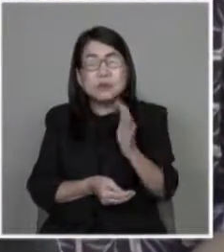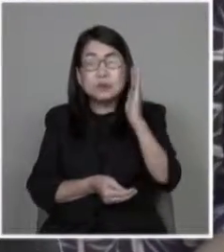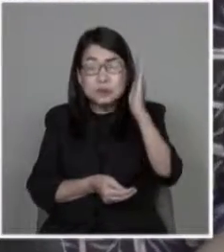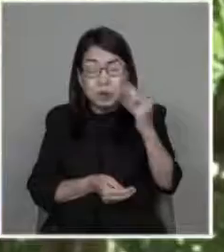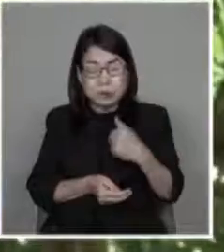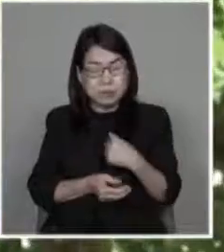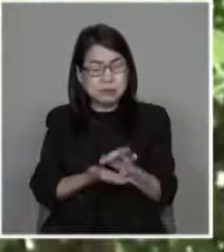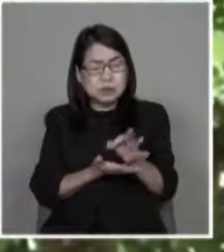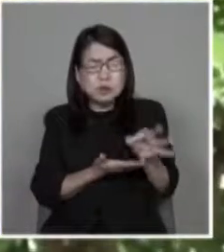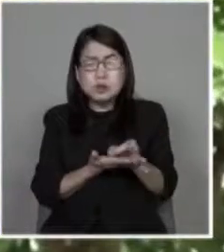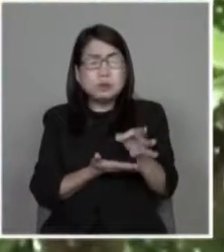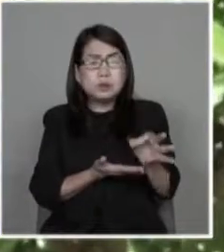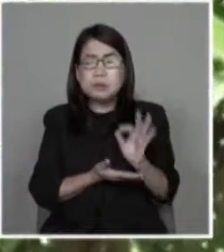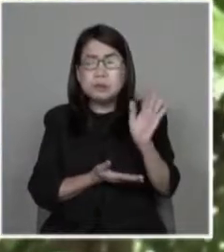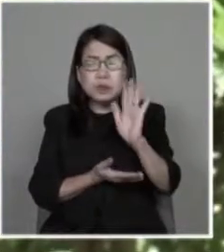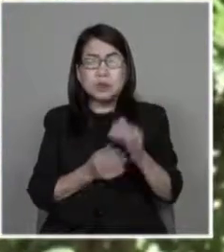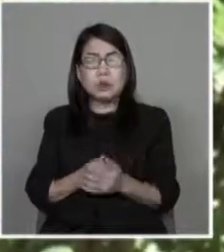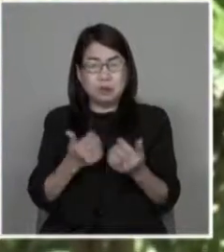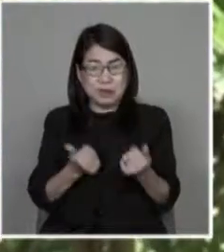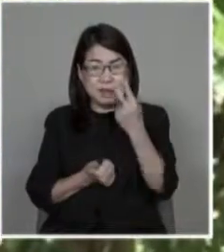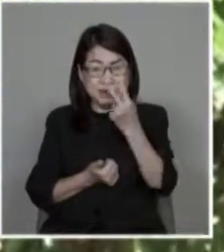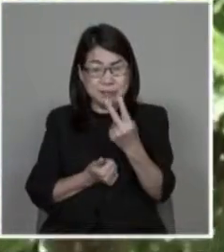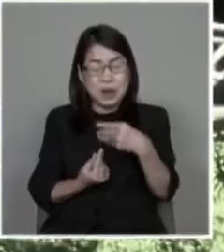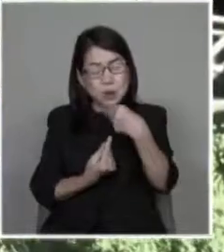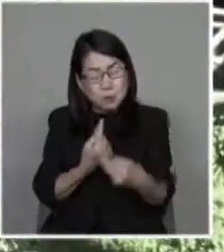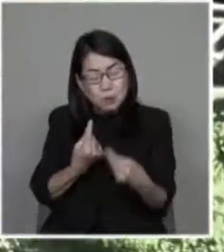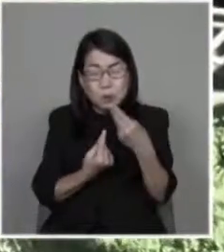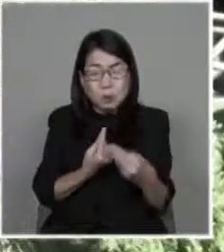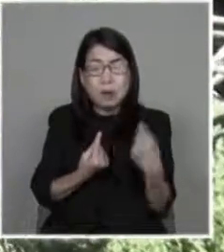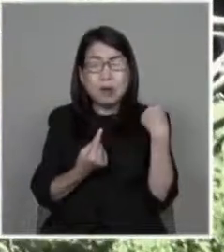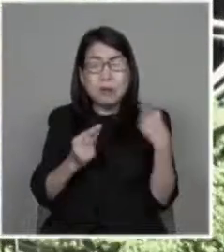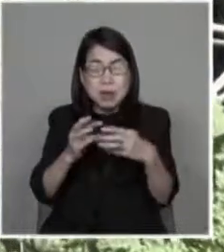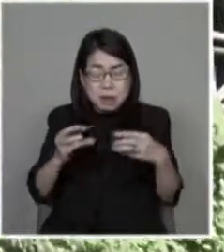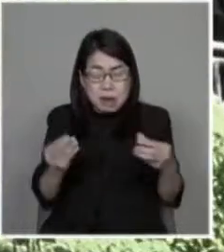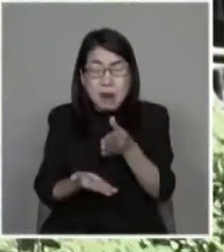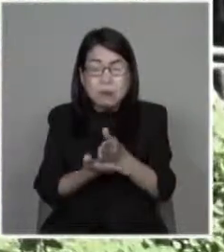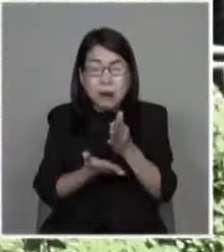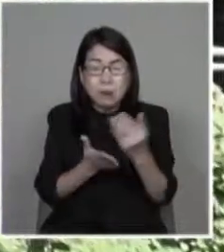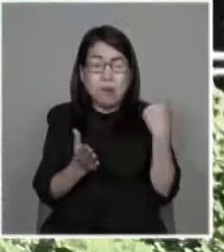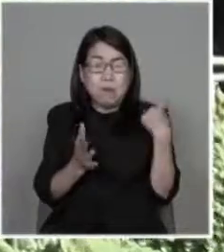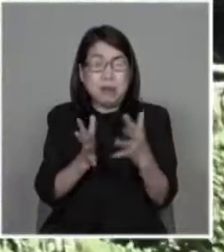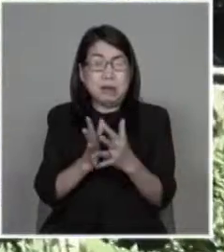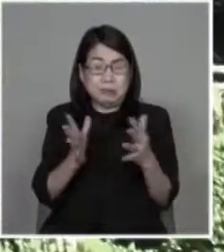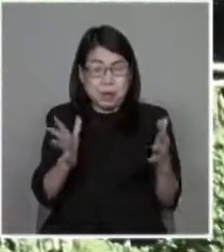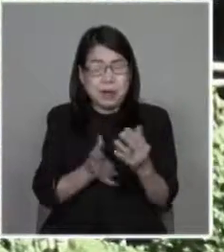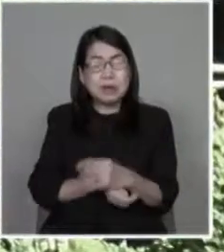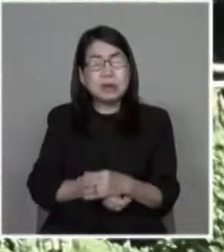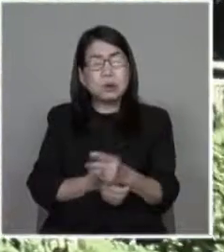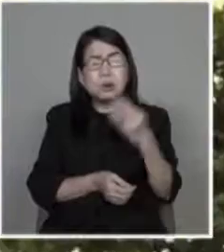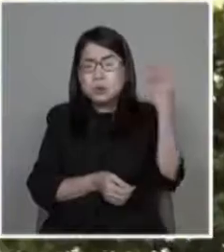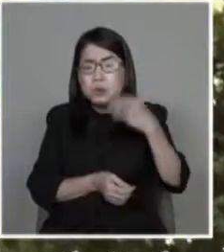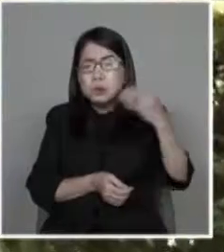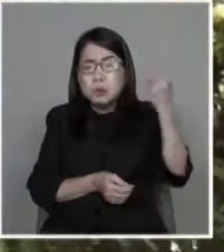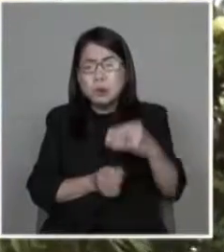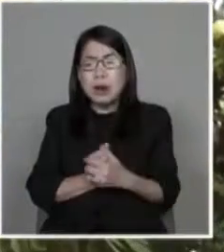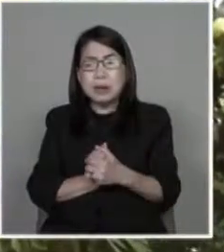ซื้อนะครับ จนถึงขนาดนี้จะเห็นผลผลิตกล้วยและมะละกอออกให้เห็นเกือบทุกพื้นที่แต่ละวันเจ้าหน้าที่จะตัดไ